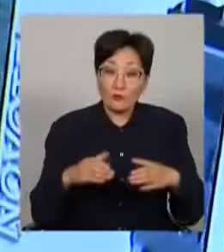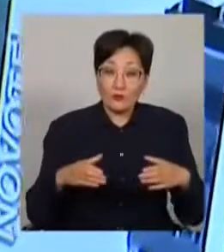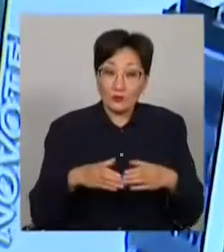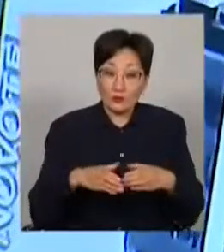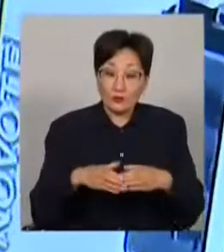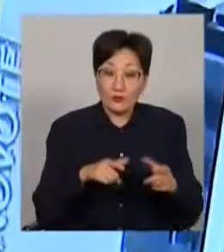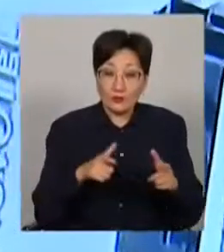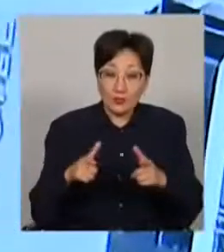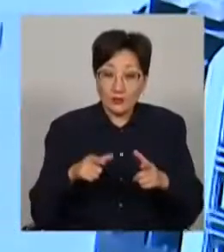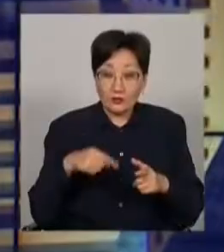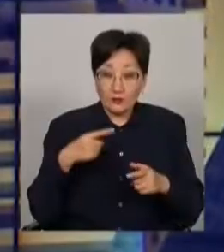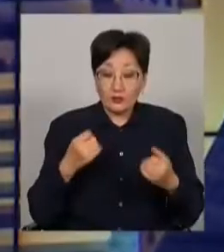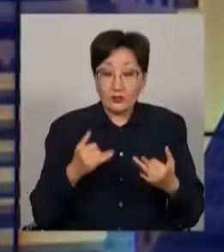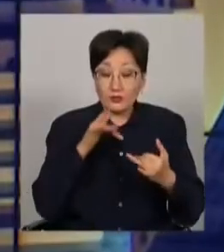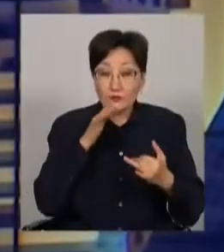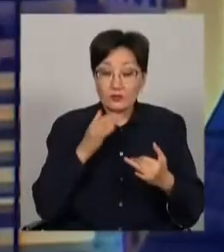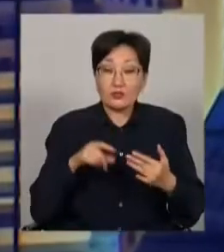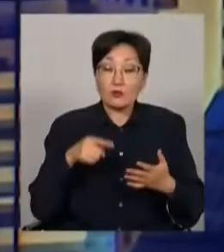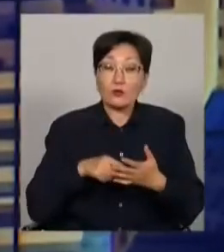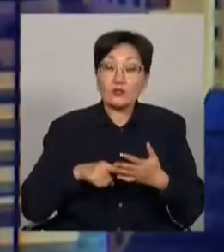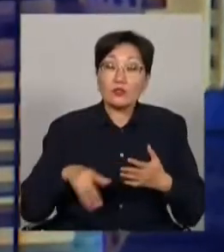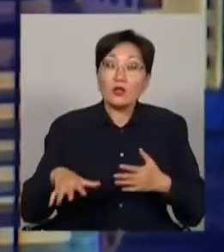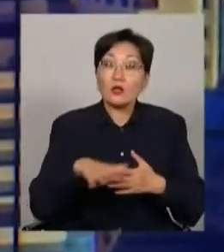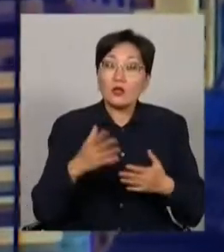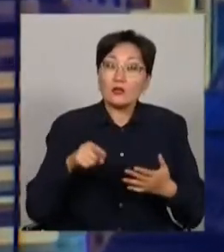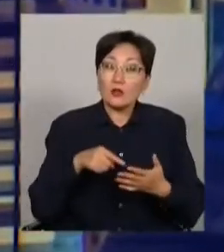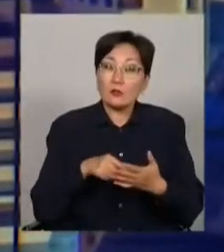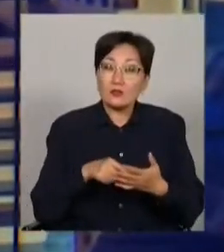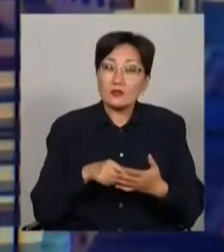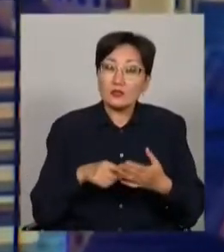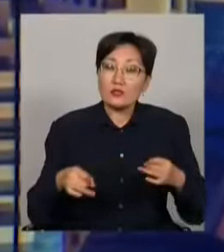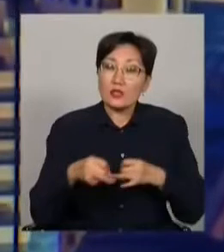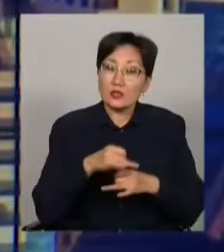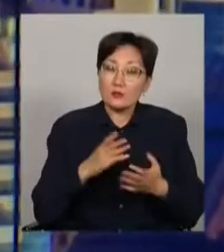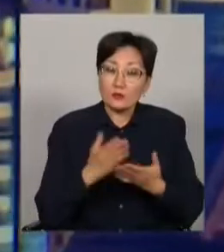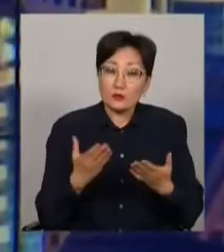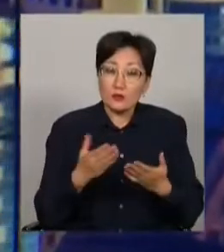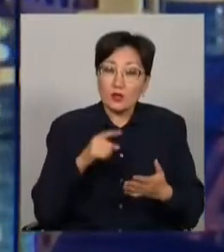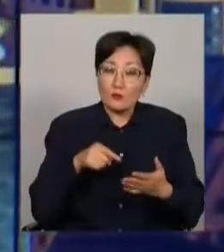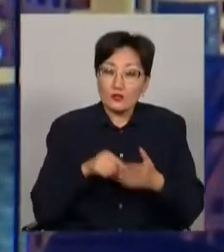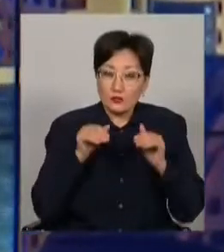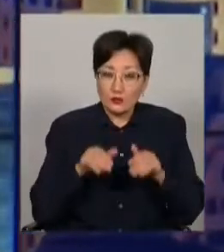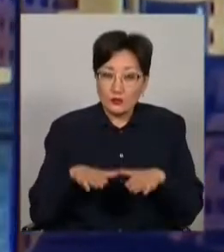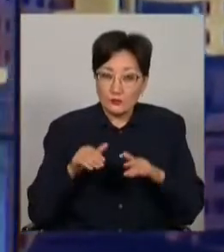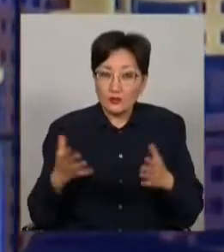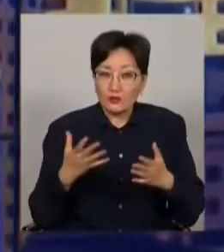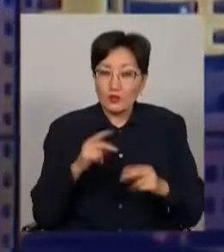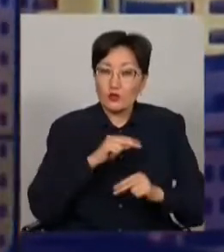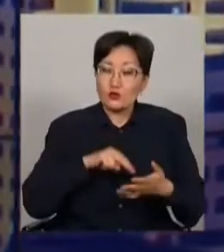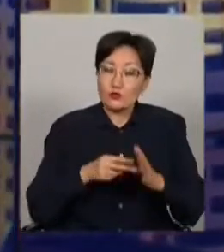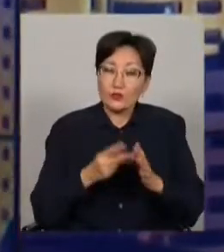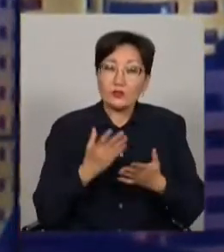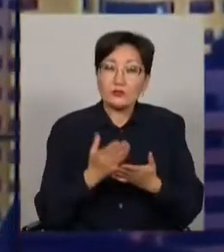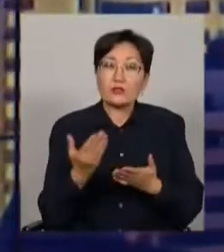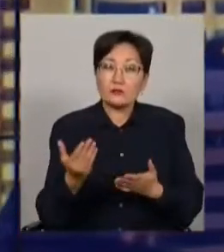деп айта аламыз. Қазіргі уақытта қала бойыншаға нендей мәселелерді көтеріп жүрсіздер, және ол түйткілдерді шешуде қандай жоспар құрып